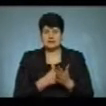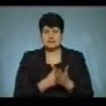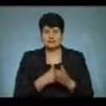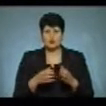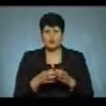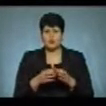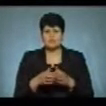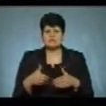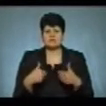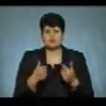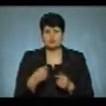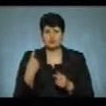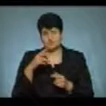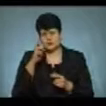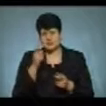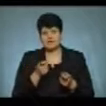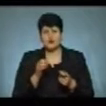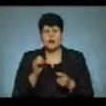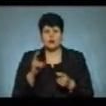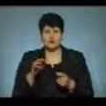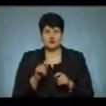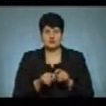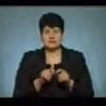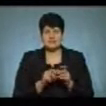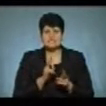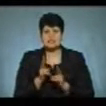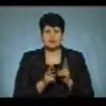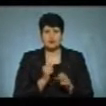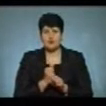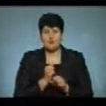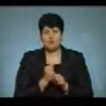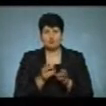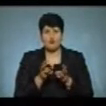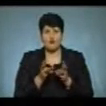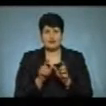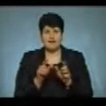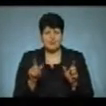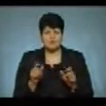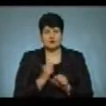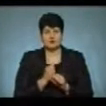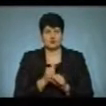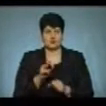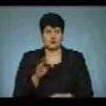групи звернулись до обласної державної екологічної інспекції зі скаргою на роботу котелень, що працюють на торфі.